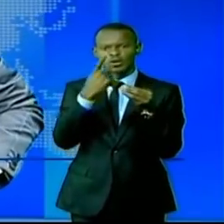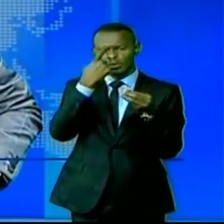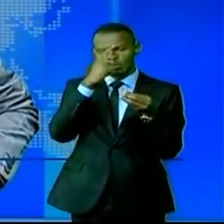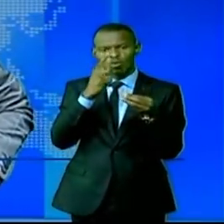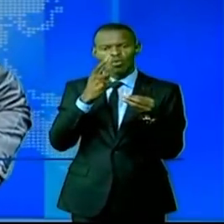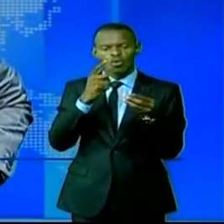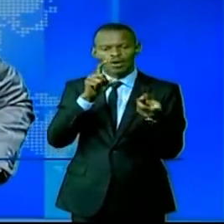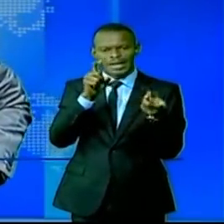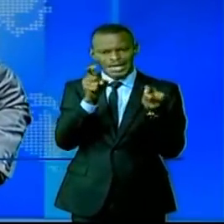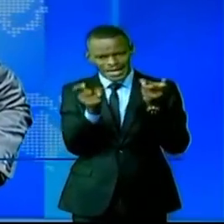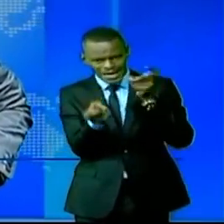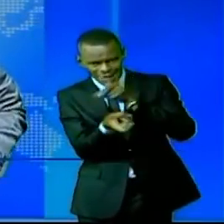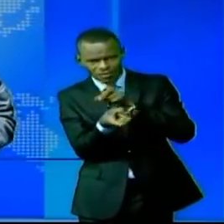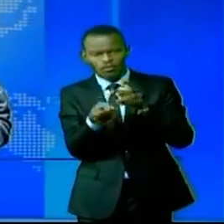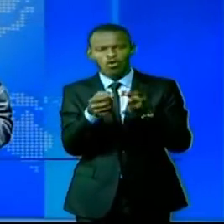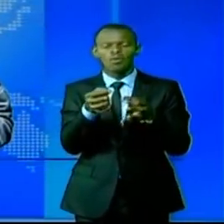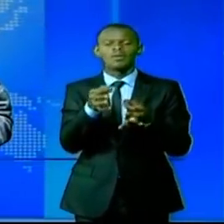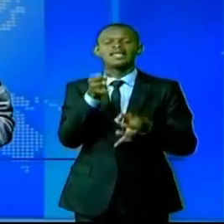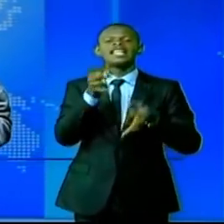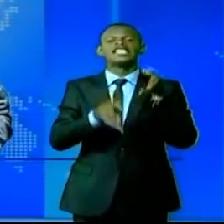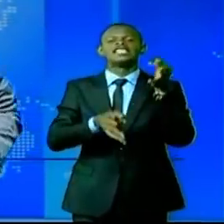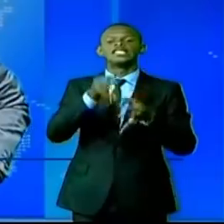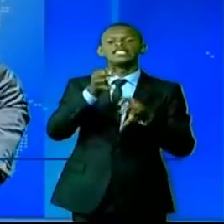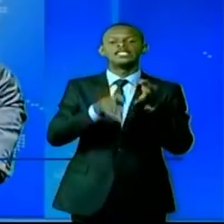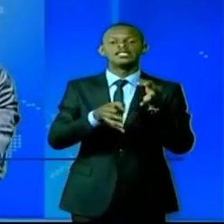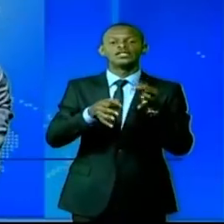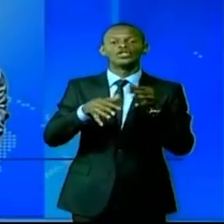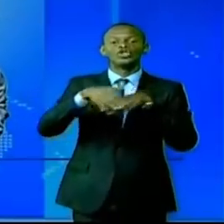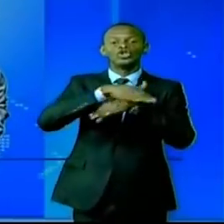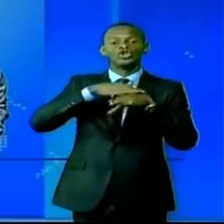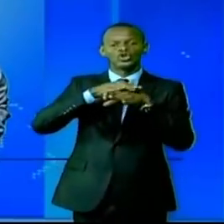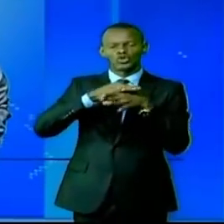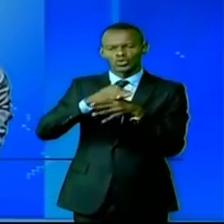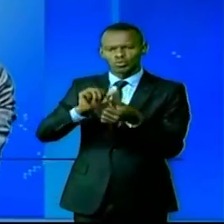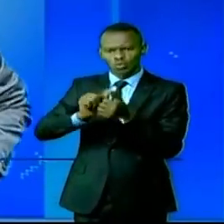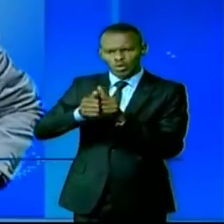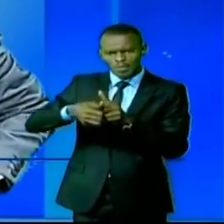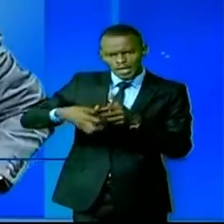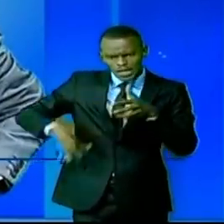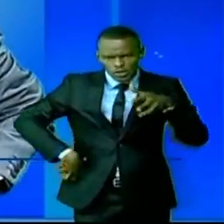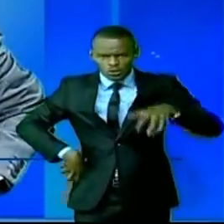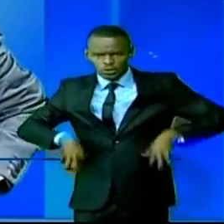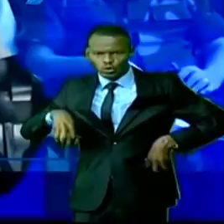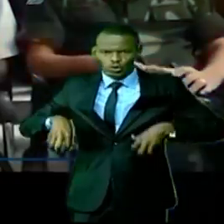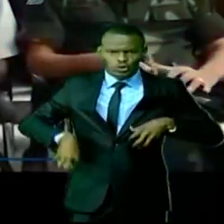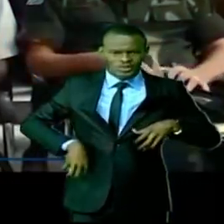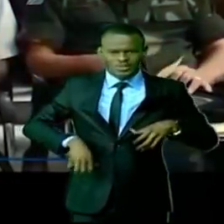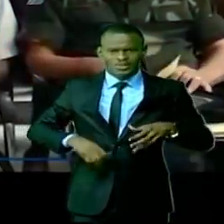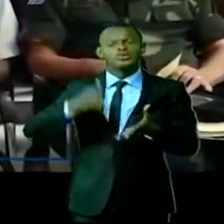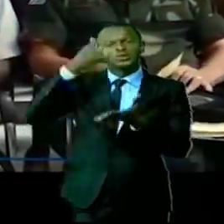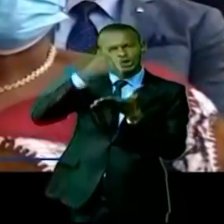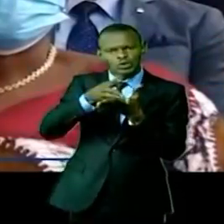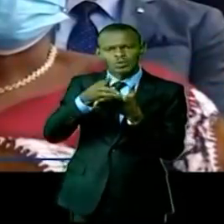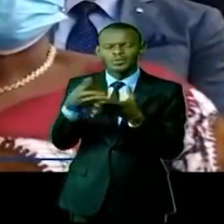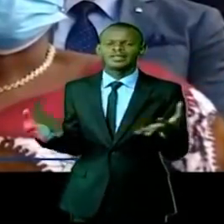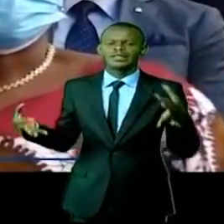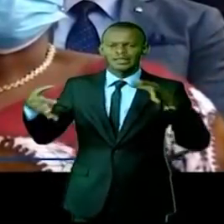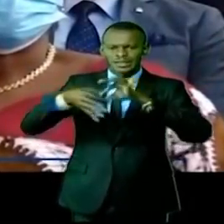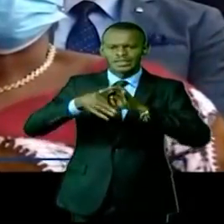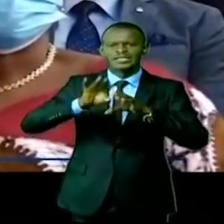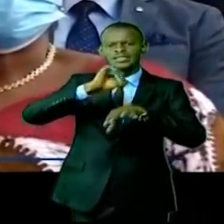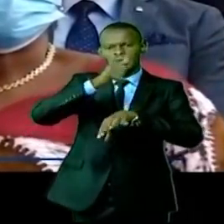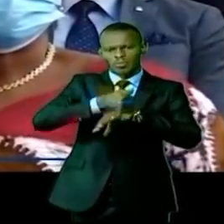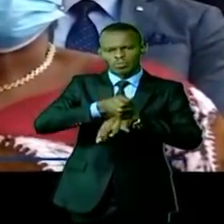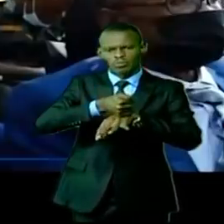lutte contre la corruption et la consolidation de la paix en RDC. Reportage. Comité de pilotage